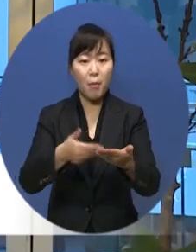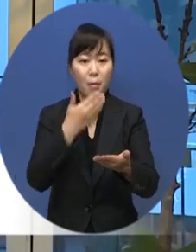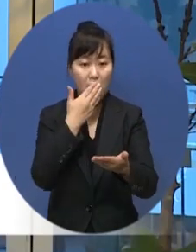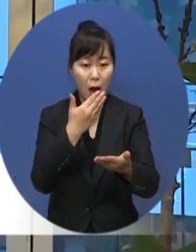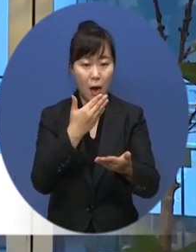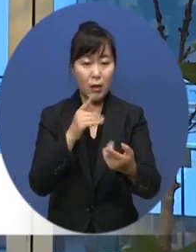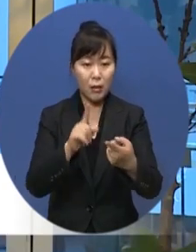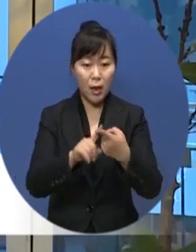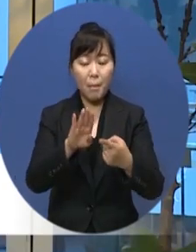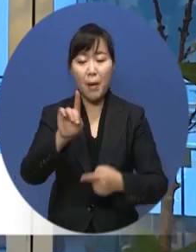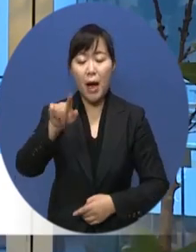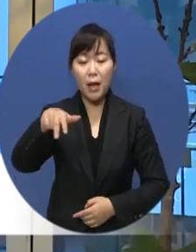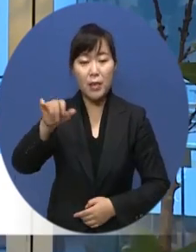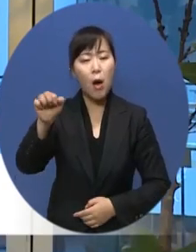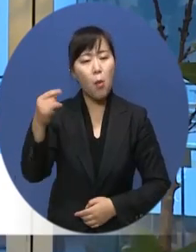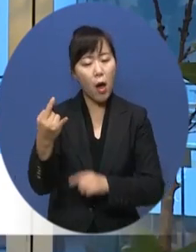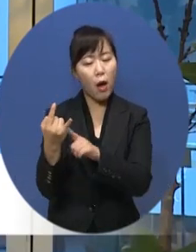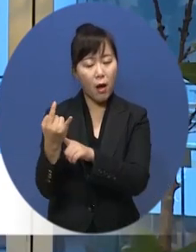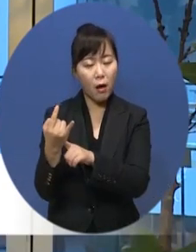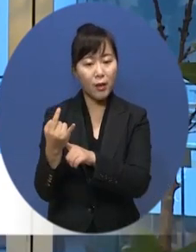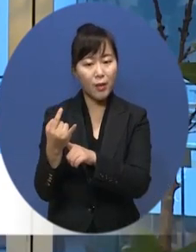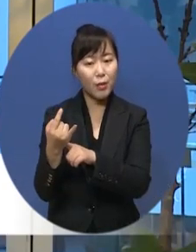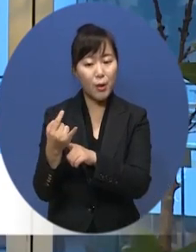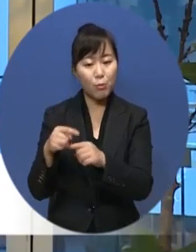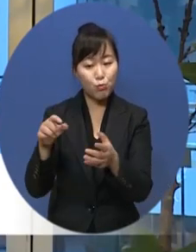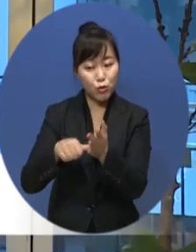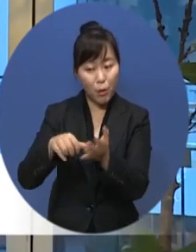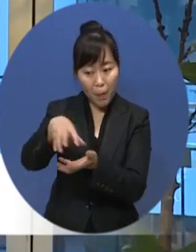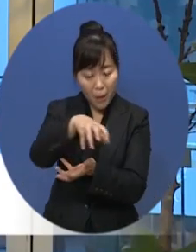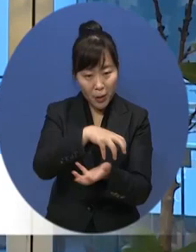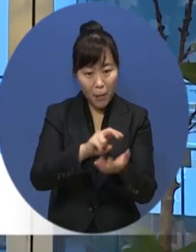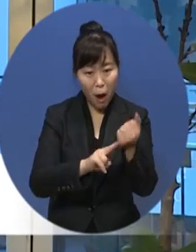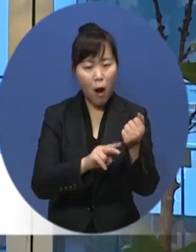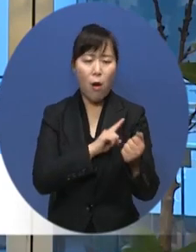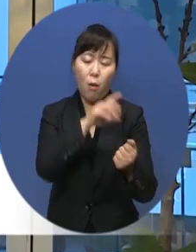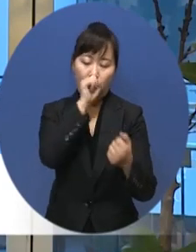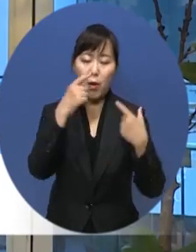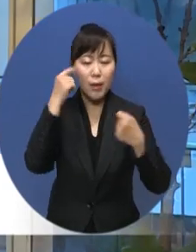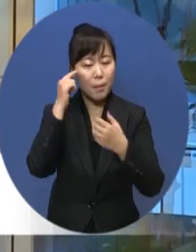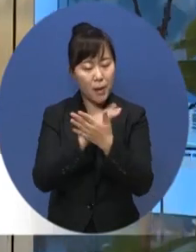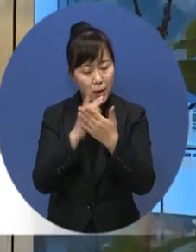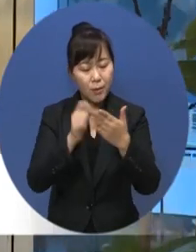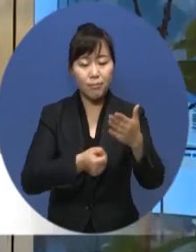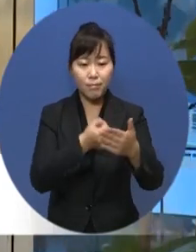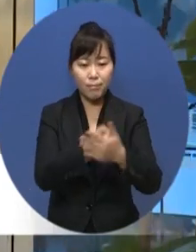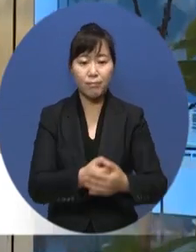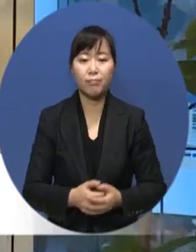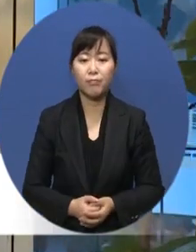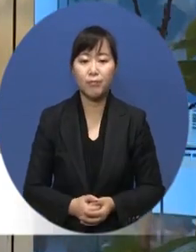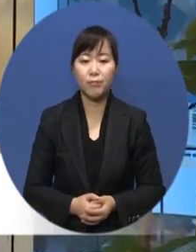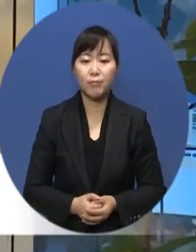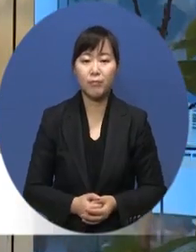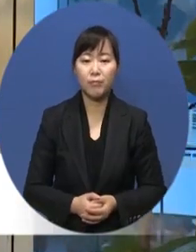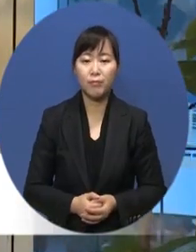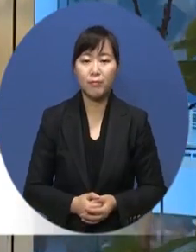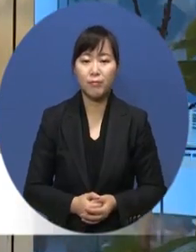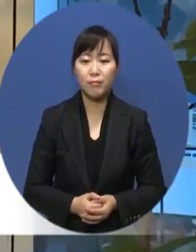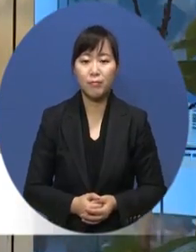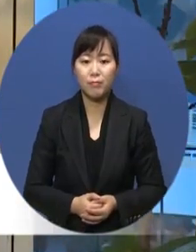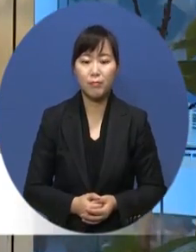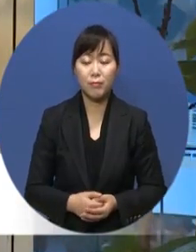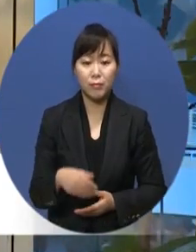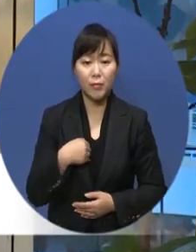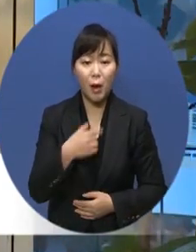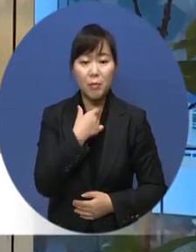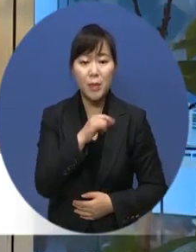있는 거는 바자회가 제일 좋을 거라고 판단을 했기 때문에 이번에 바자회를 선택했습니다. 제가